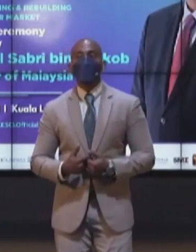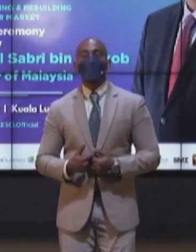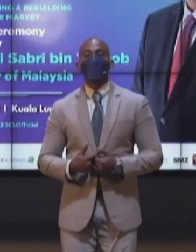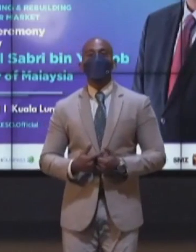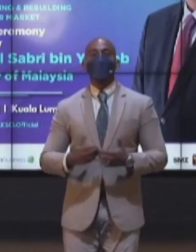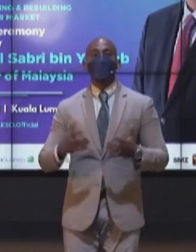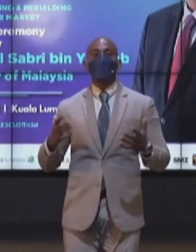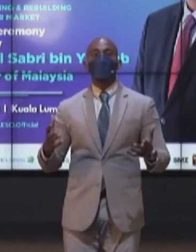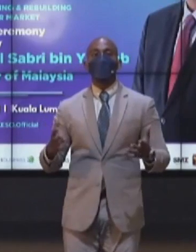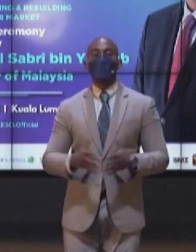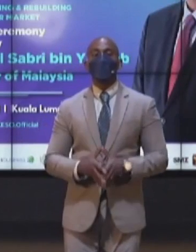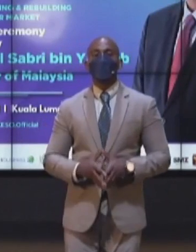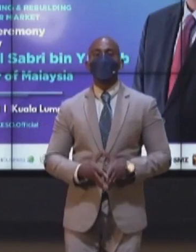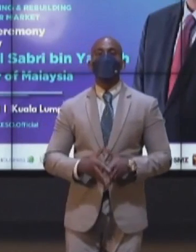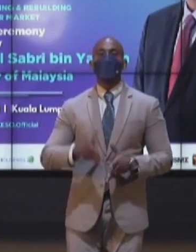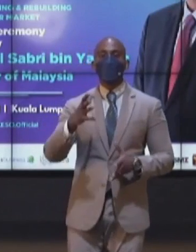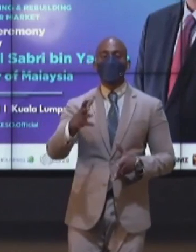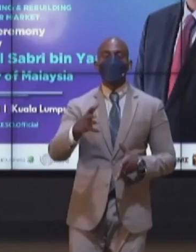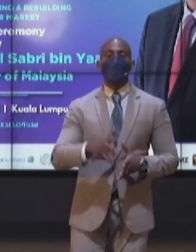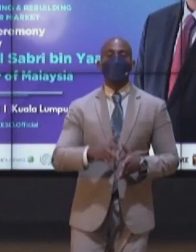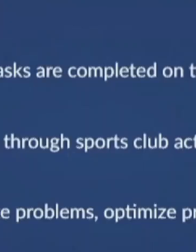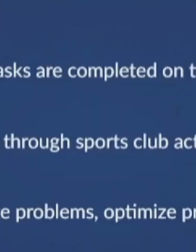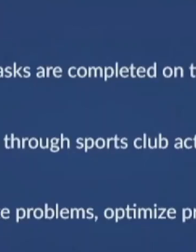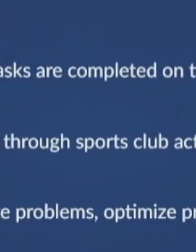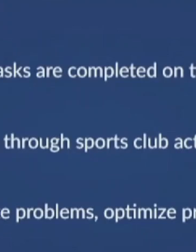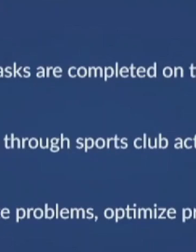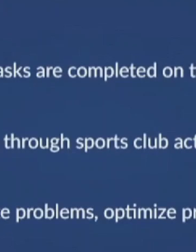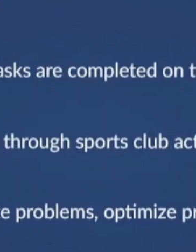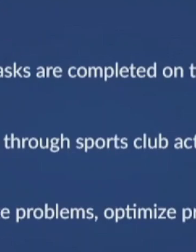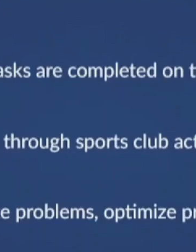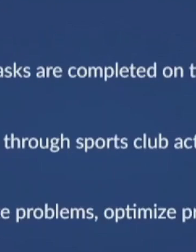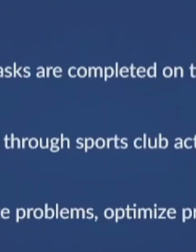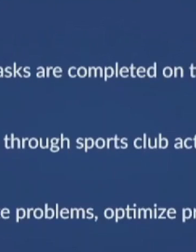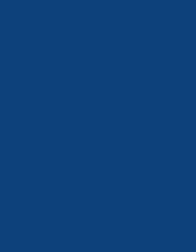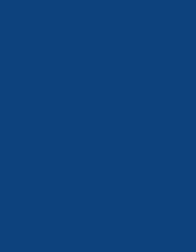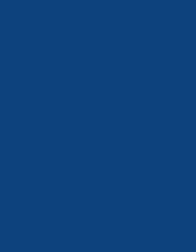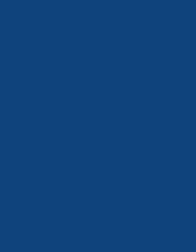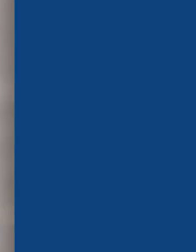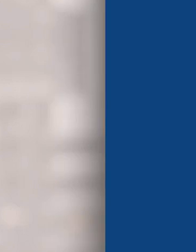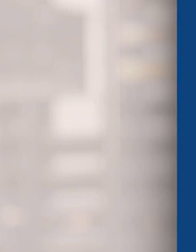might do to actually improve upon the event, please do check out the QR. What do you think, ladies and gentlemen?